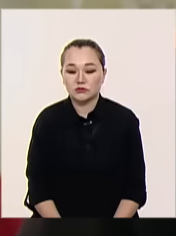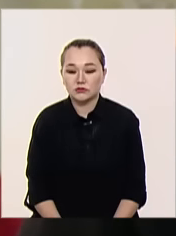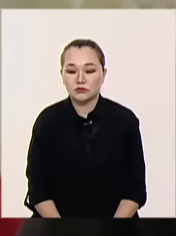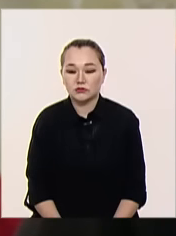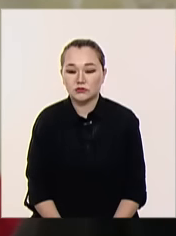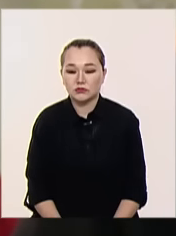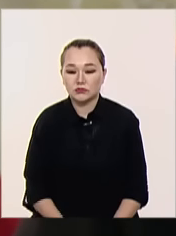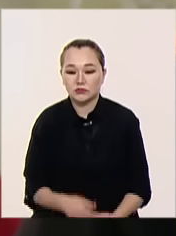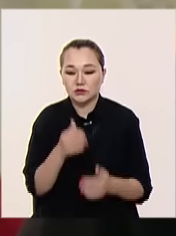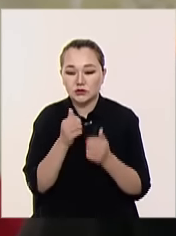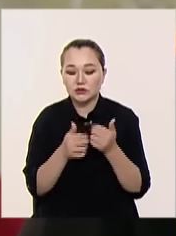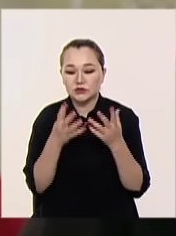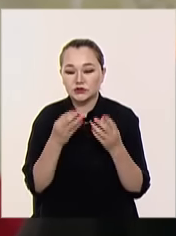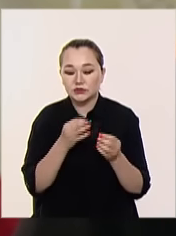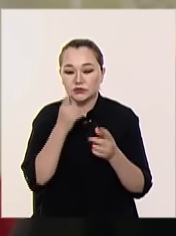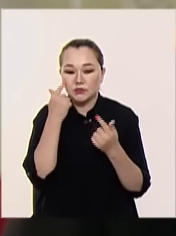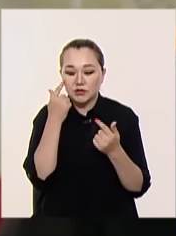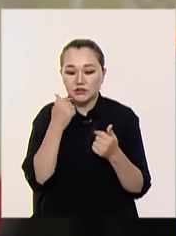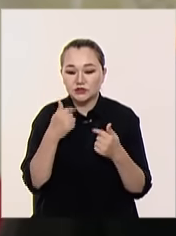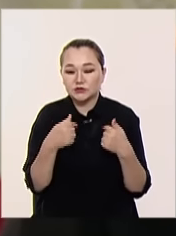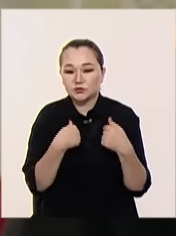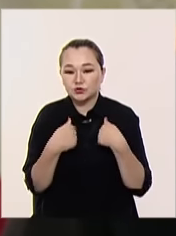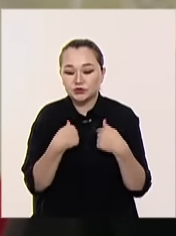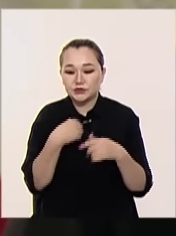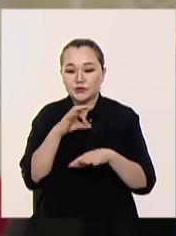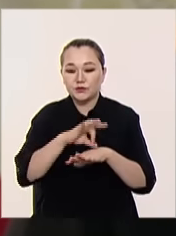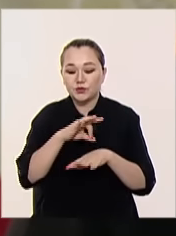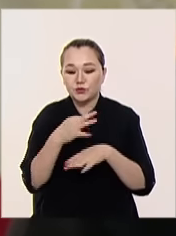Әр күні балам жаны қиналып жылаған кезде